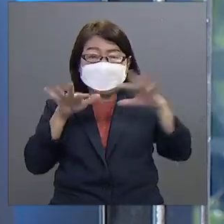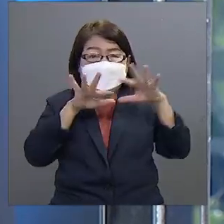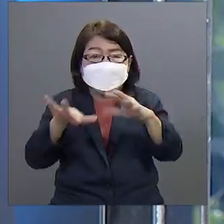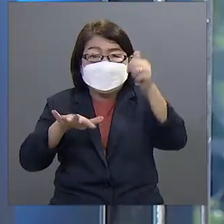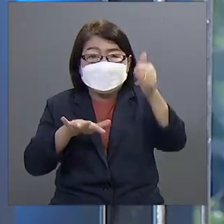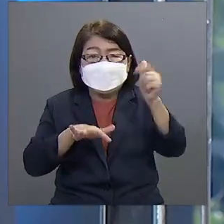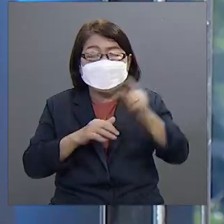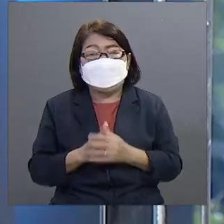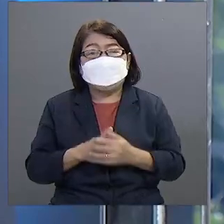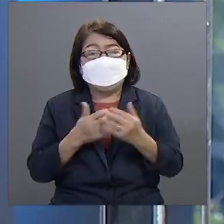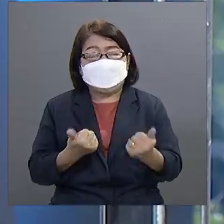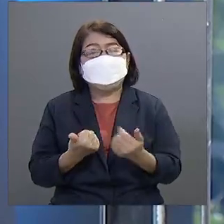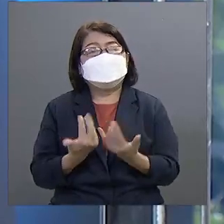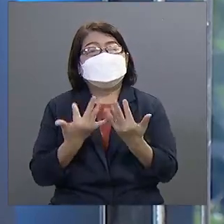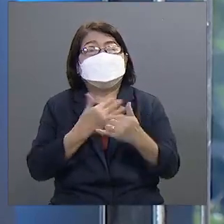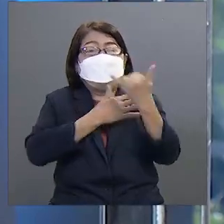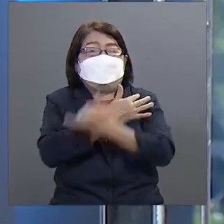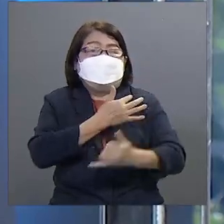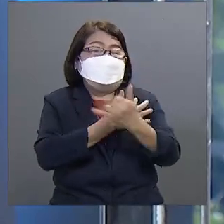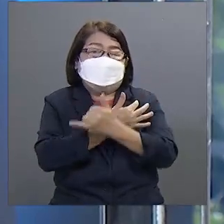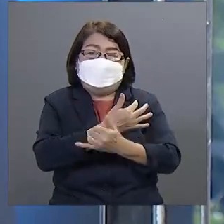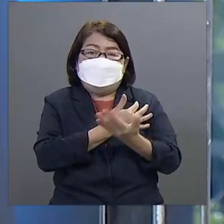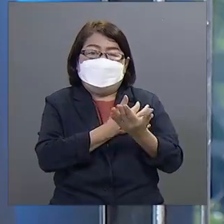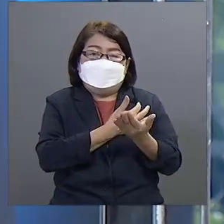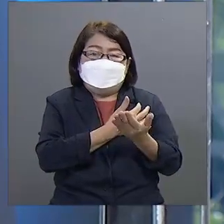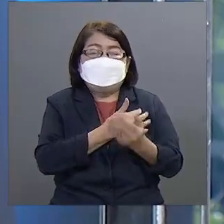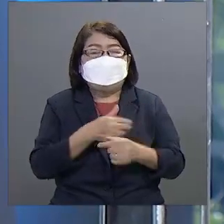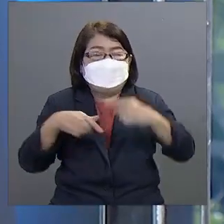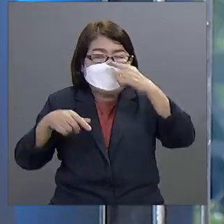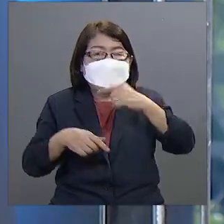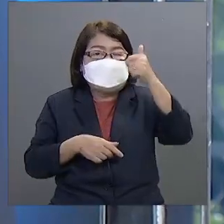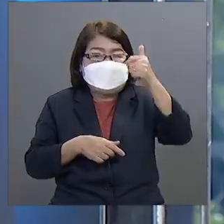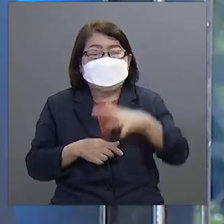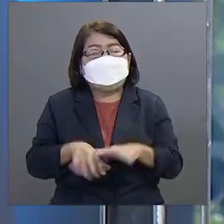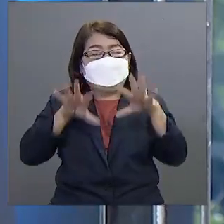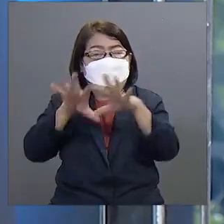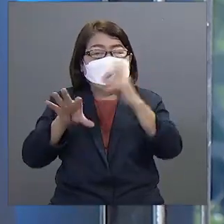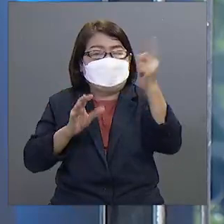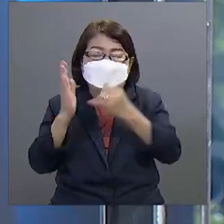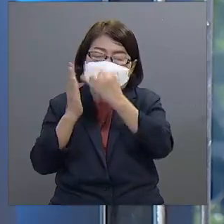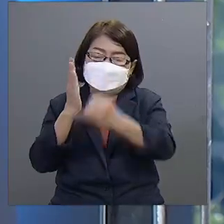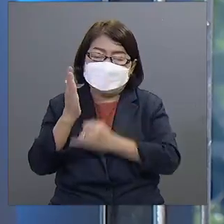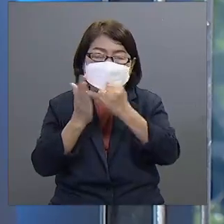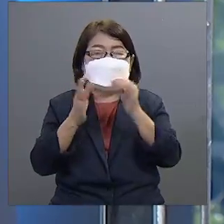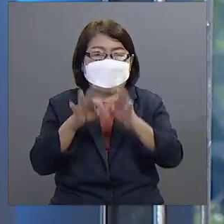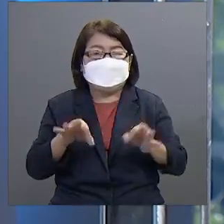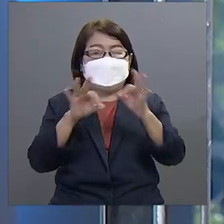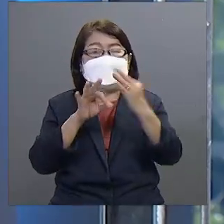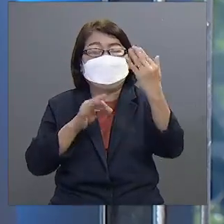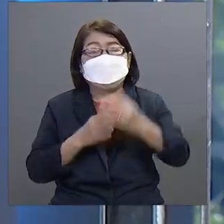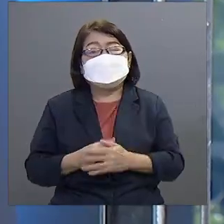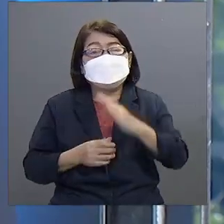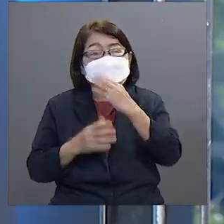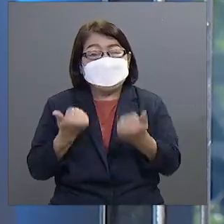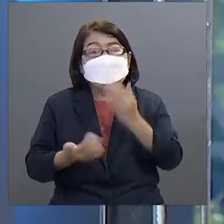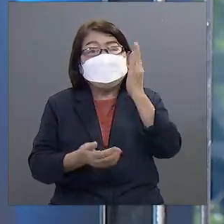อคอยนักท่องเที่ยวจากต่างชาติการท่องเที่ยวจากคนไทยนั่นเองค่ะถือเป็นอีกหนึ่งหัวใจที่สำคัญนะคะถามว่าคุณผู้ชมนะคะวันหยุดยาวนี้ที่กำลังจะม